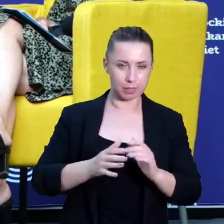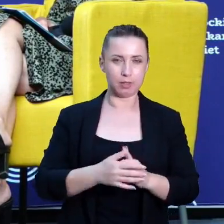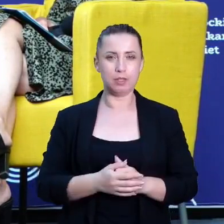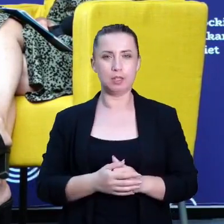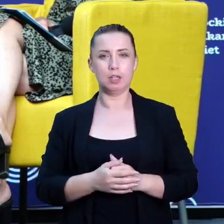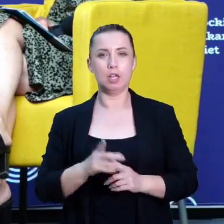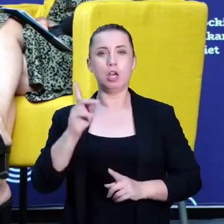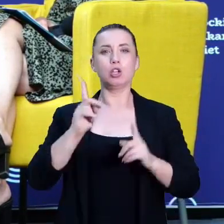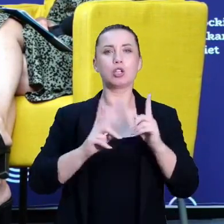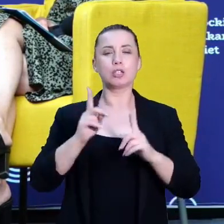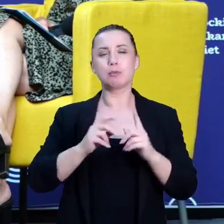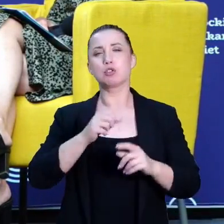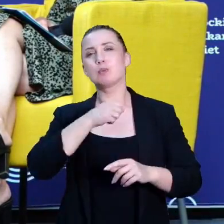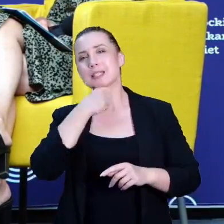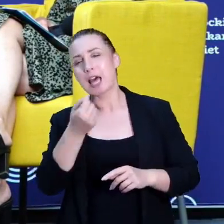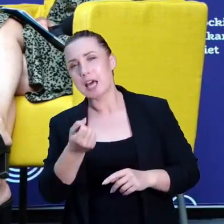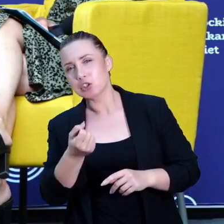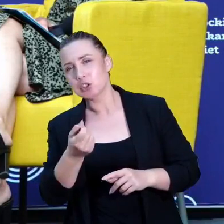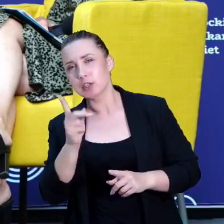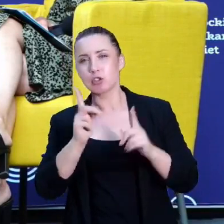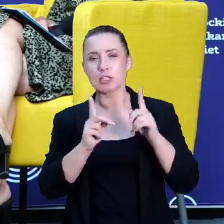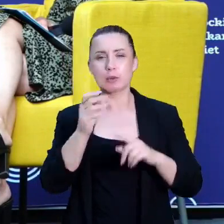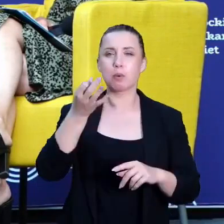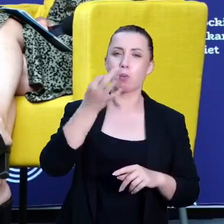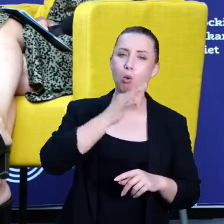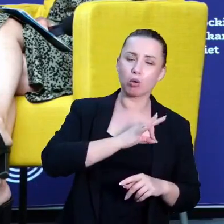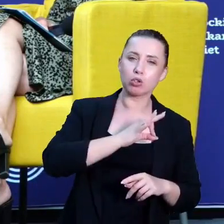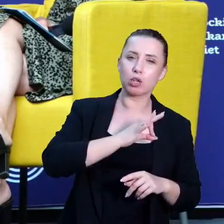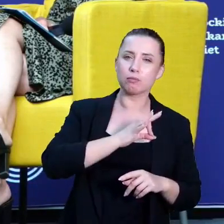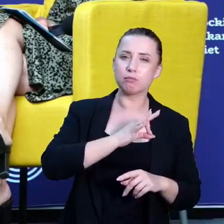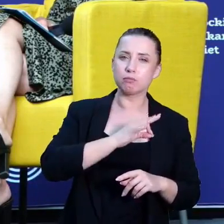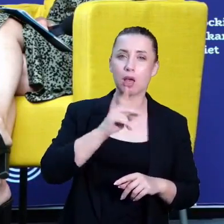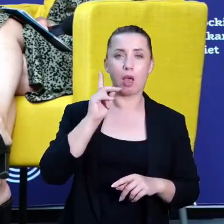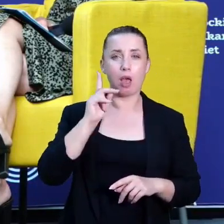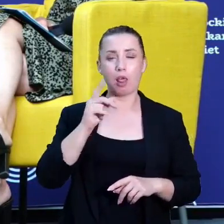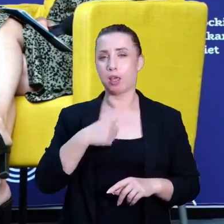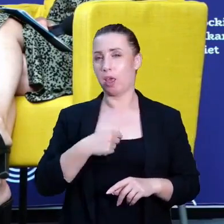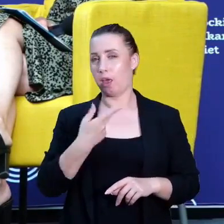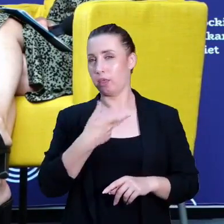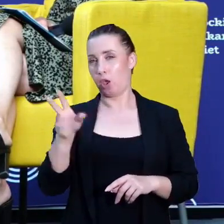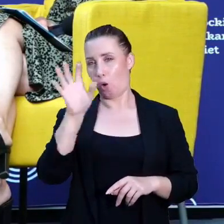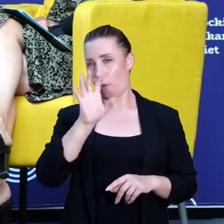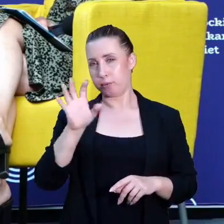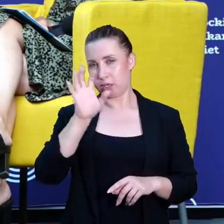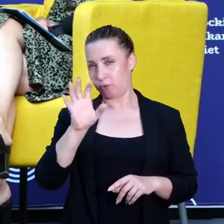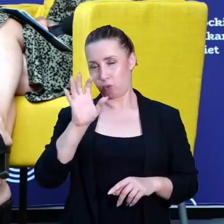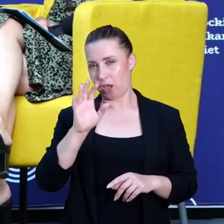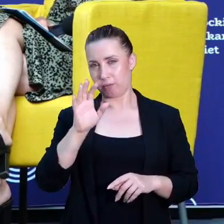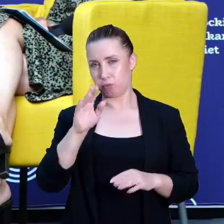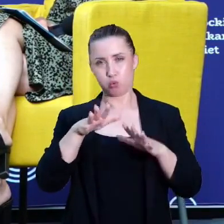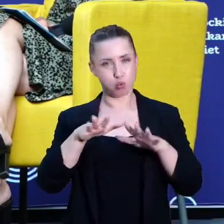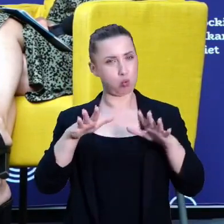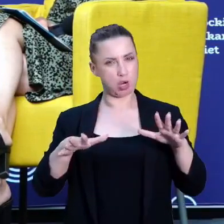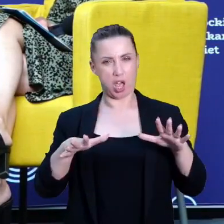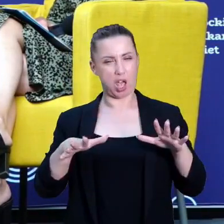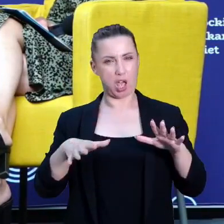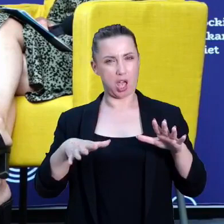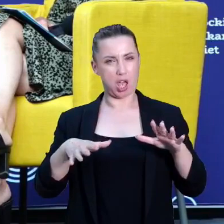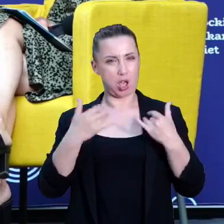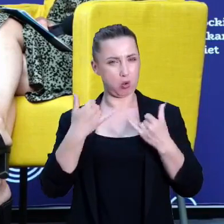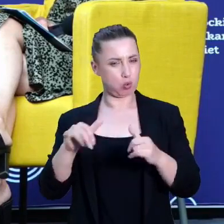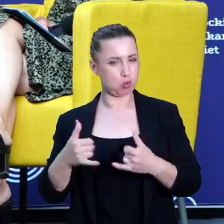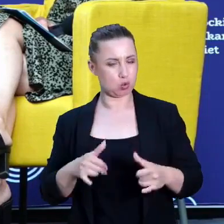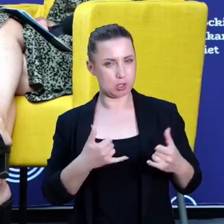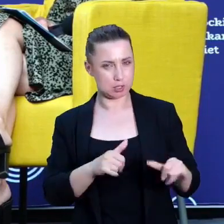czasami starsza lub młodsza, różnie, ale nie widzę tego, żeby to było na przykład w procentach 70 do 30, to nie.